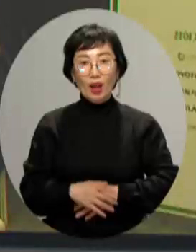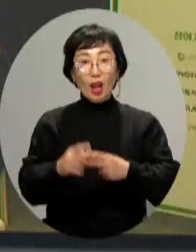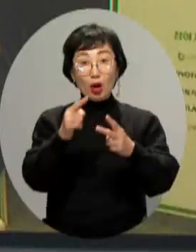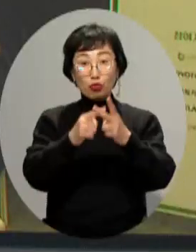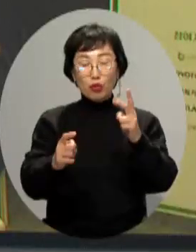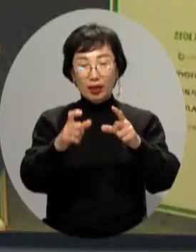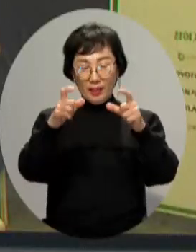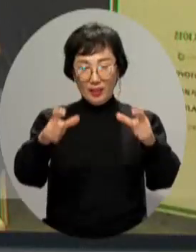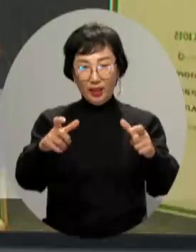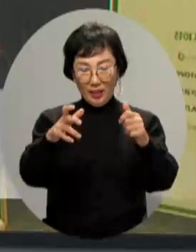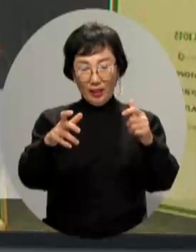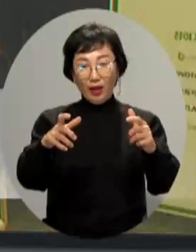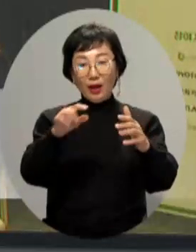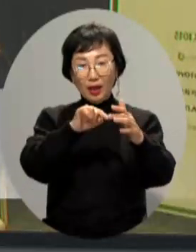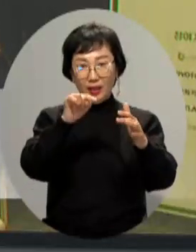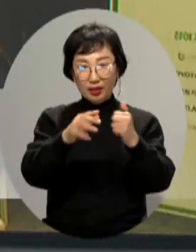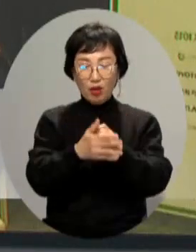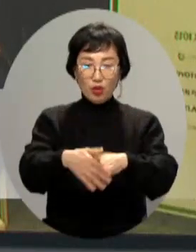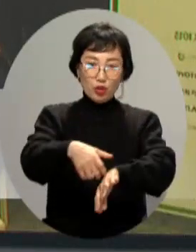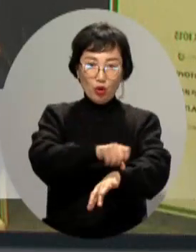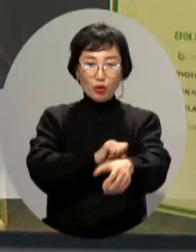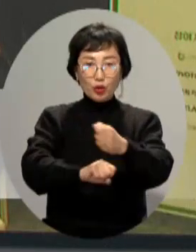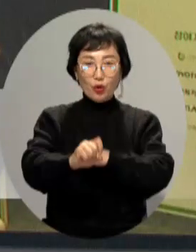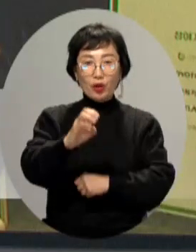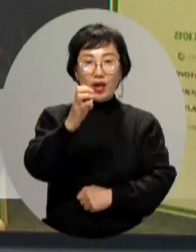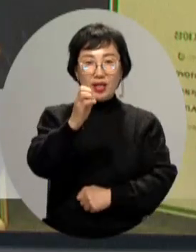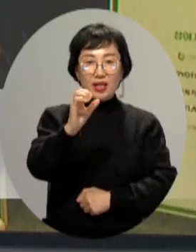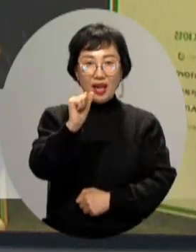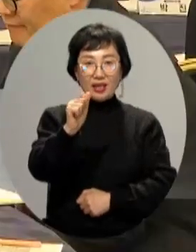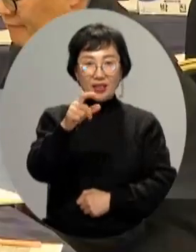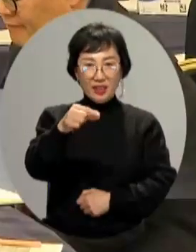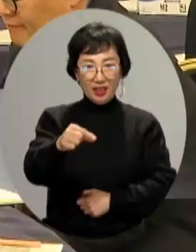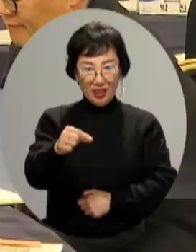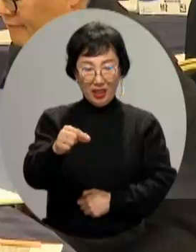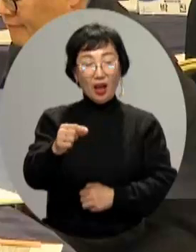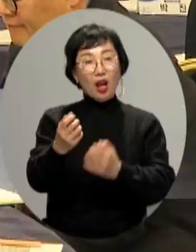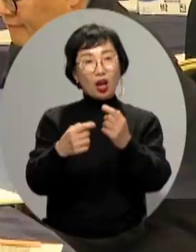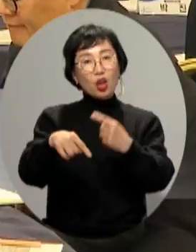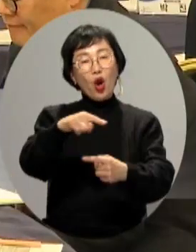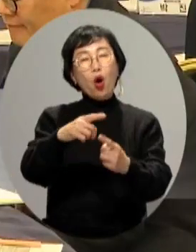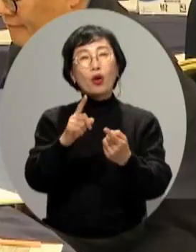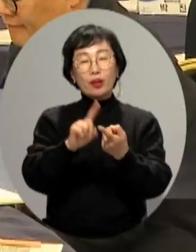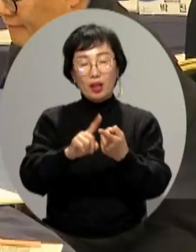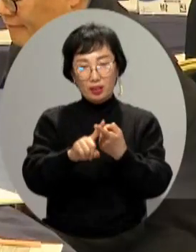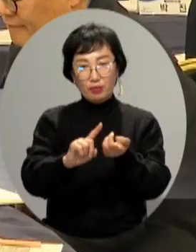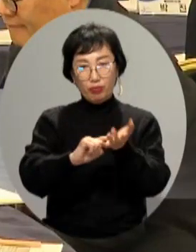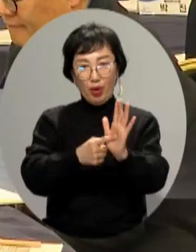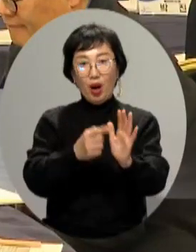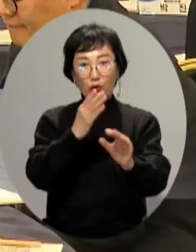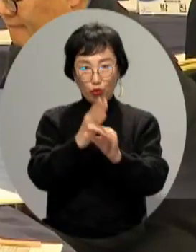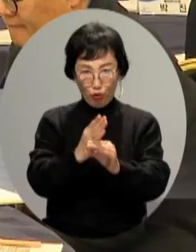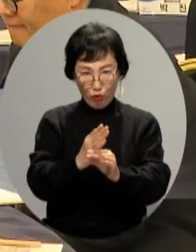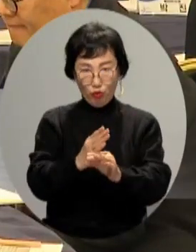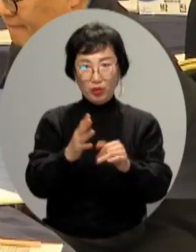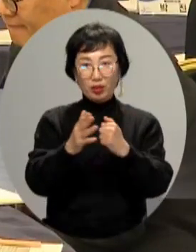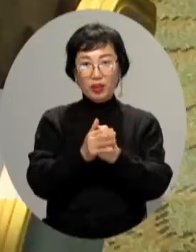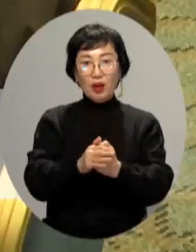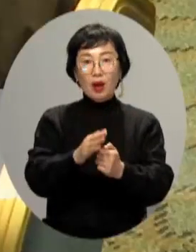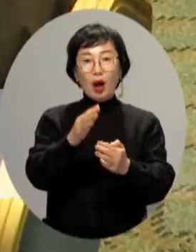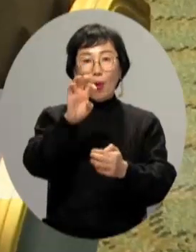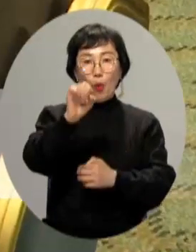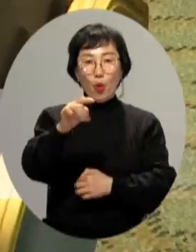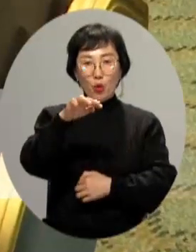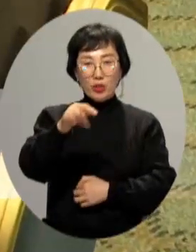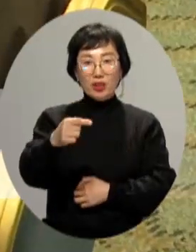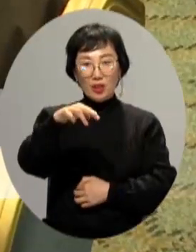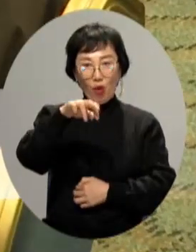부안군이 지자체 차원에서 적극적인 ESG 경영 활동에 나섭니다. 부안군과 월드비전, 포스코 ENC는